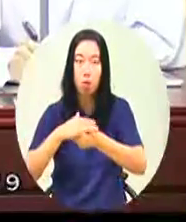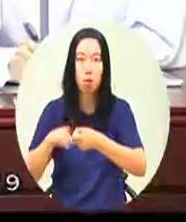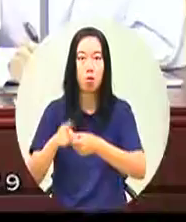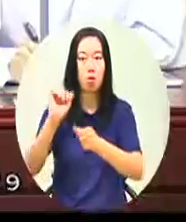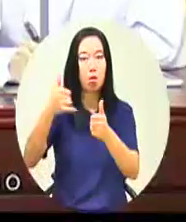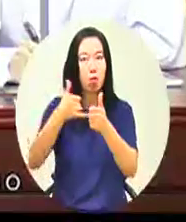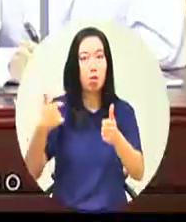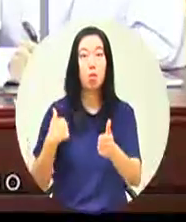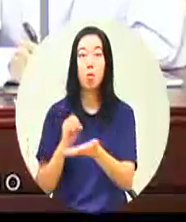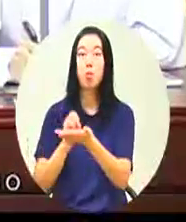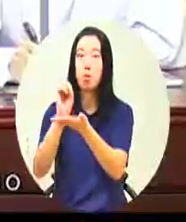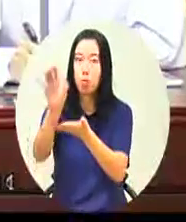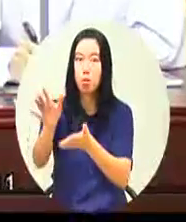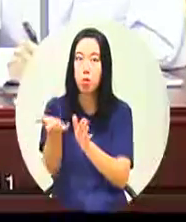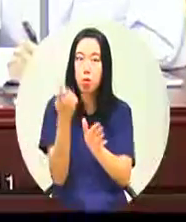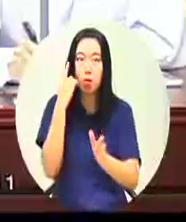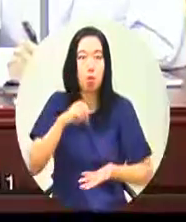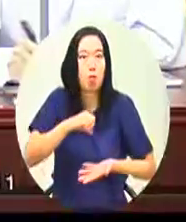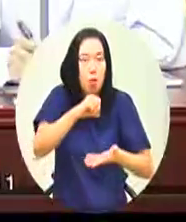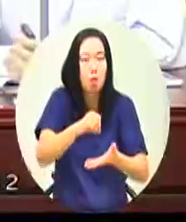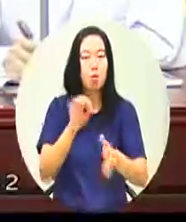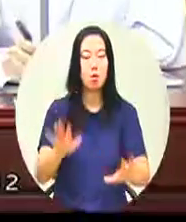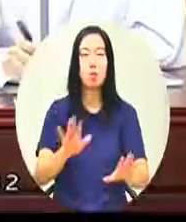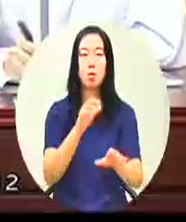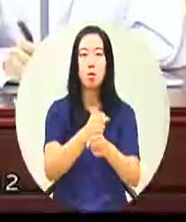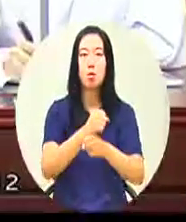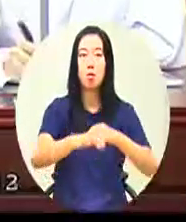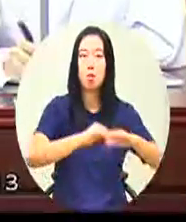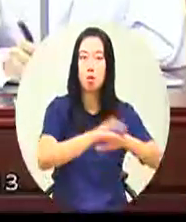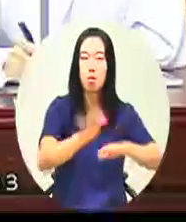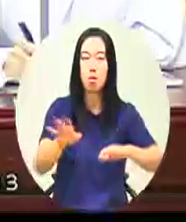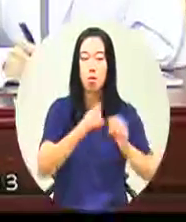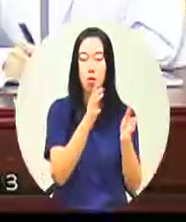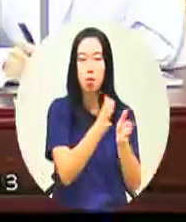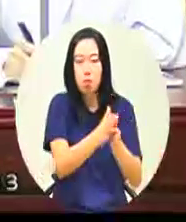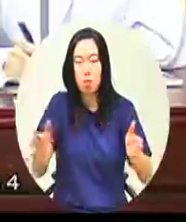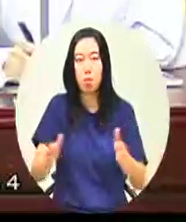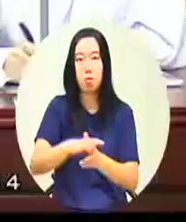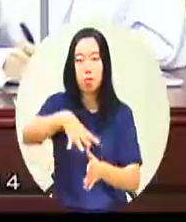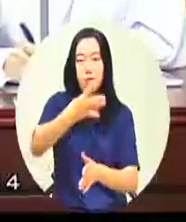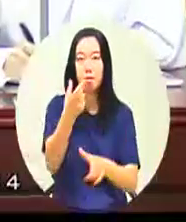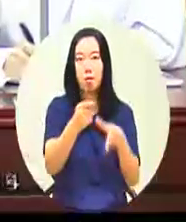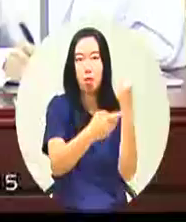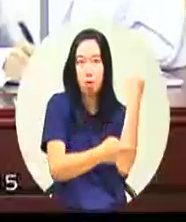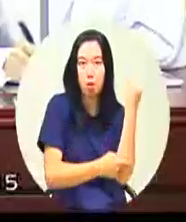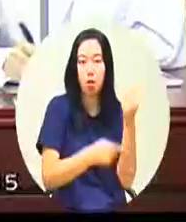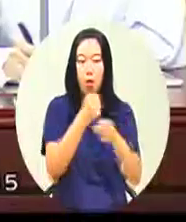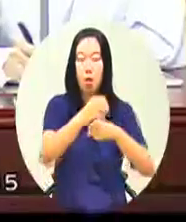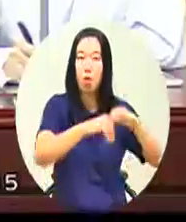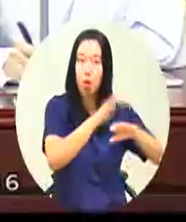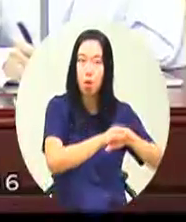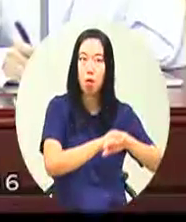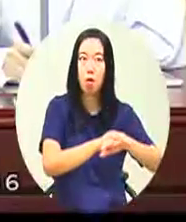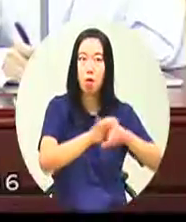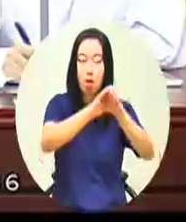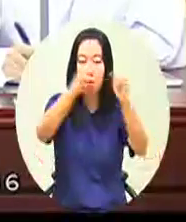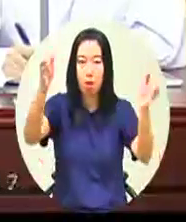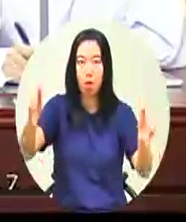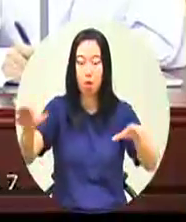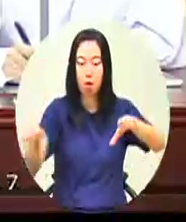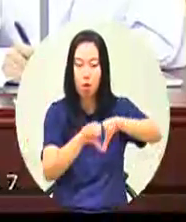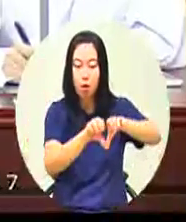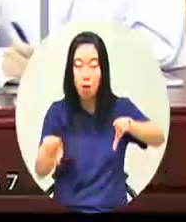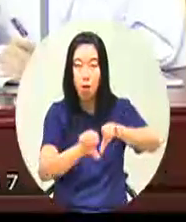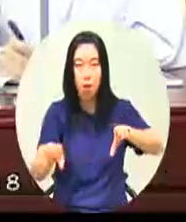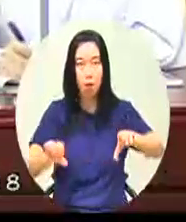报告就是刚刚提到的，我们已经完成了这个400公尺的管线，已经有收纳到那个堤防下面这个部分。